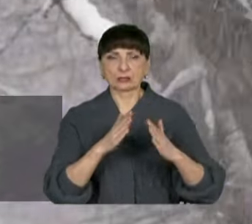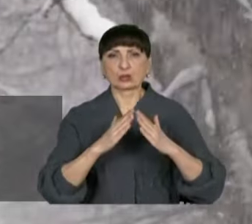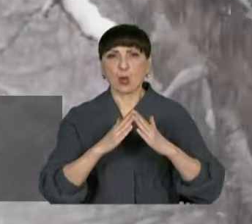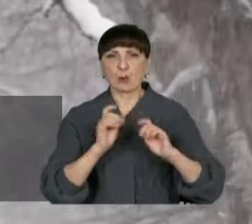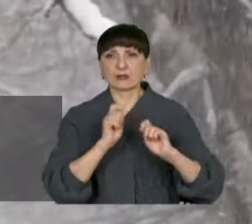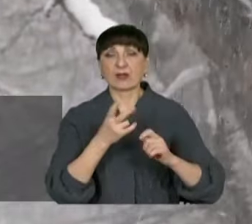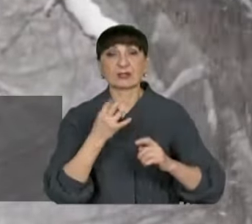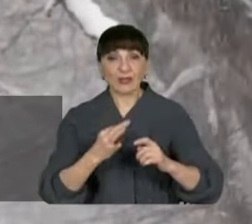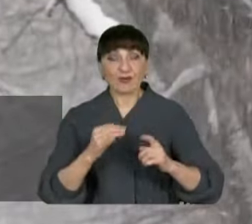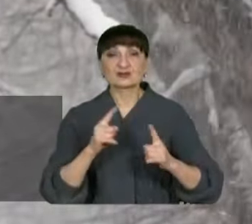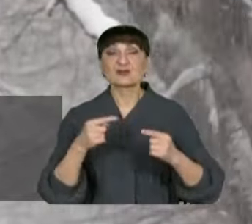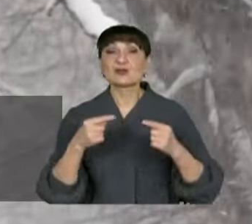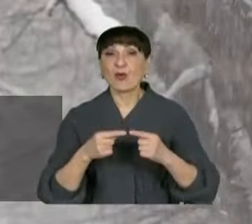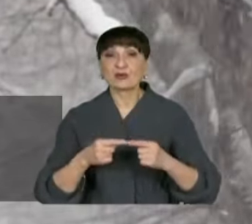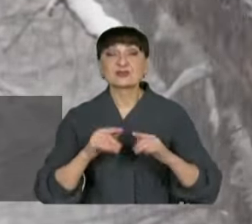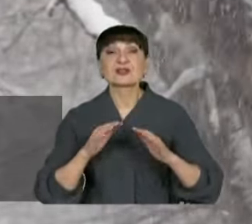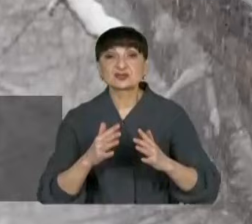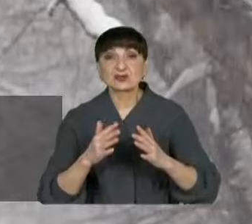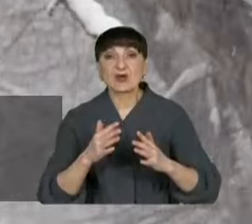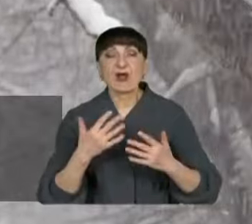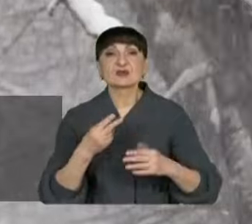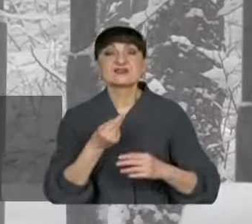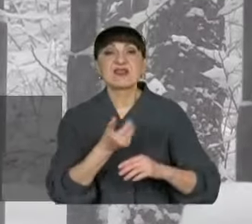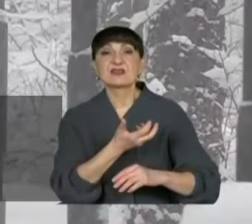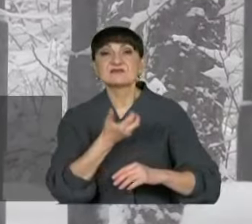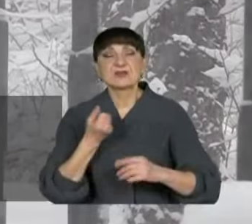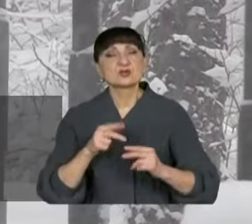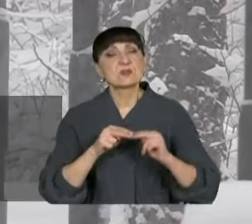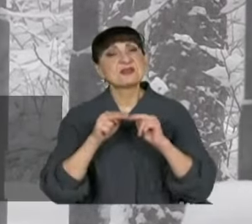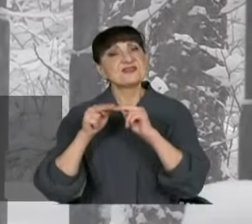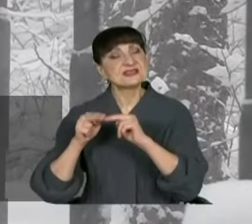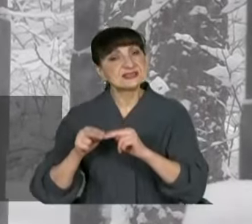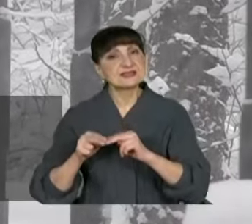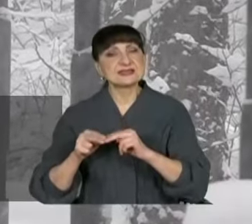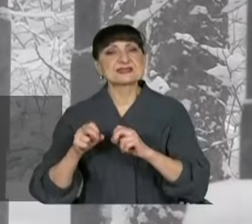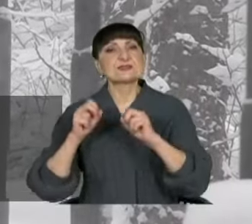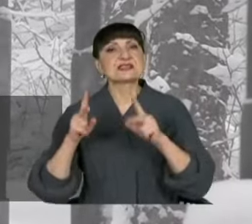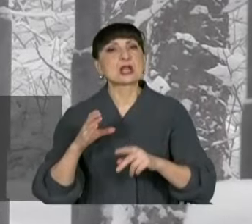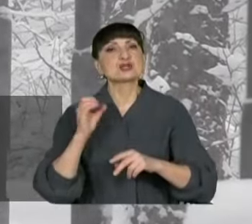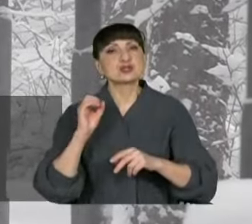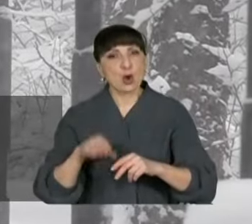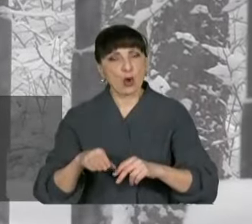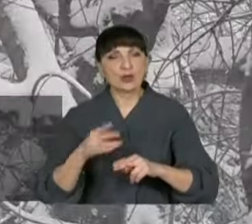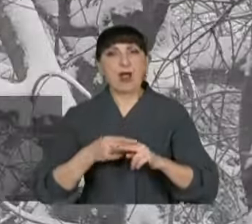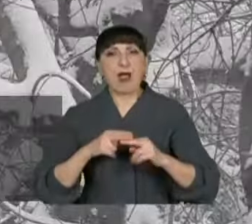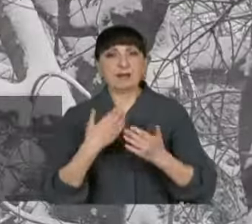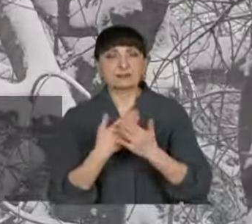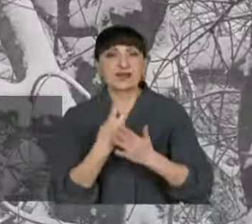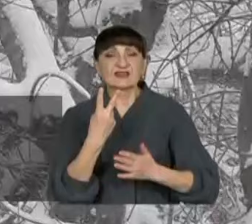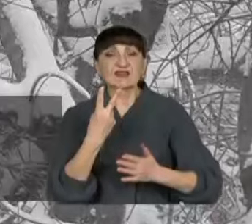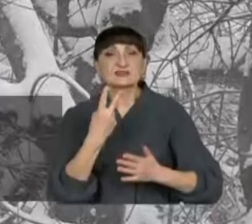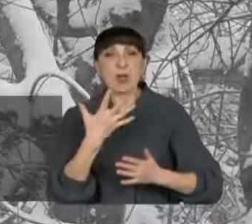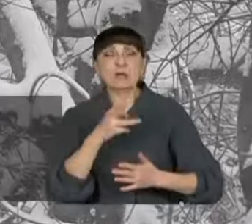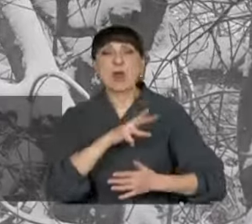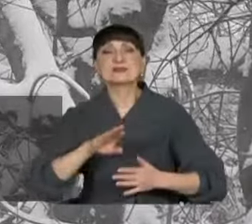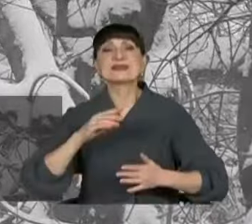Вот только, чтобы это точно произошло, вырученные средства нужно перевести на специальный счет. А это порядка 25